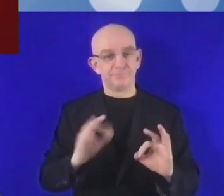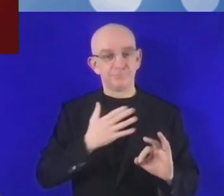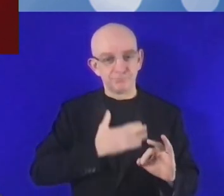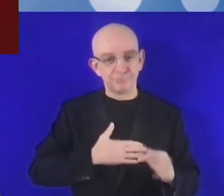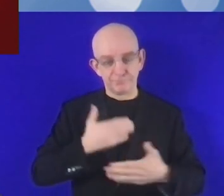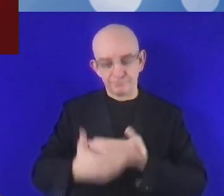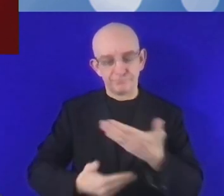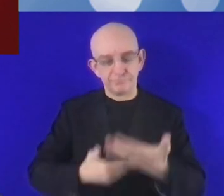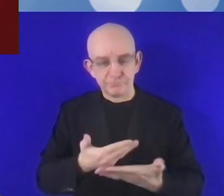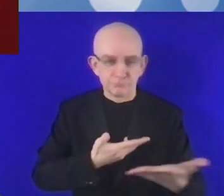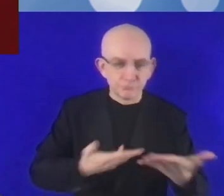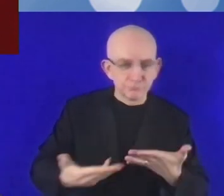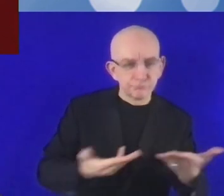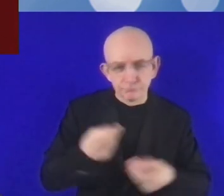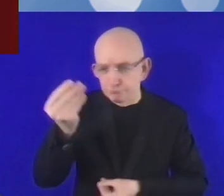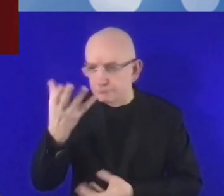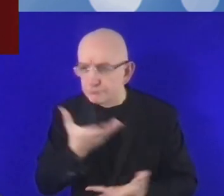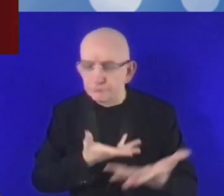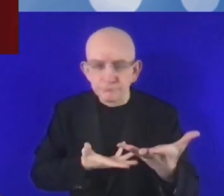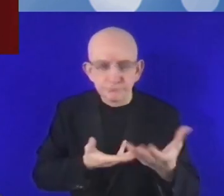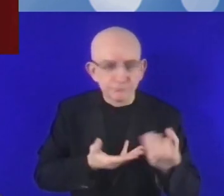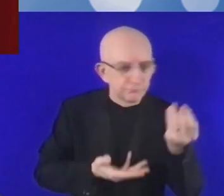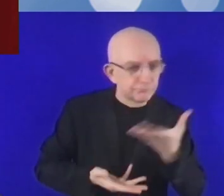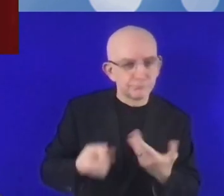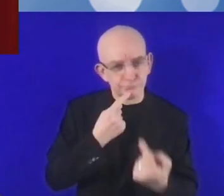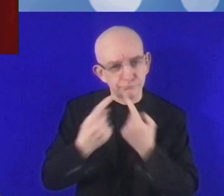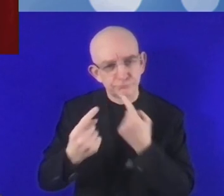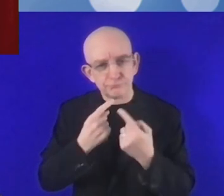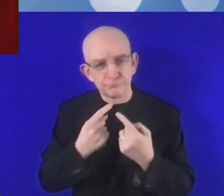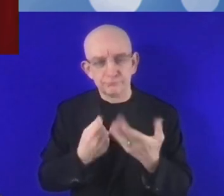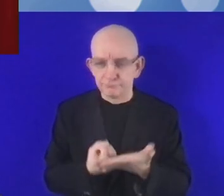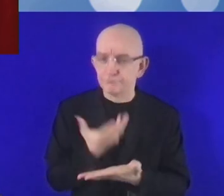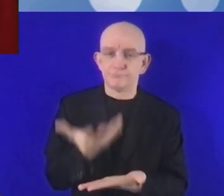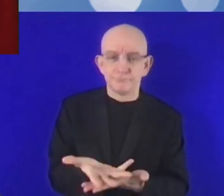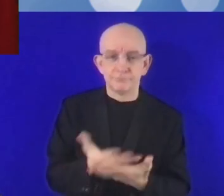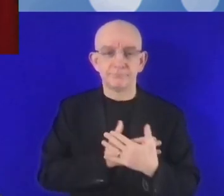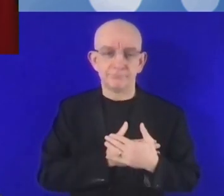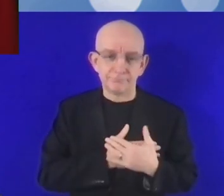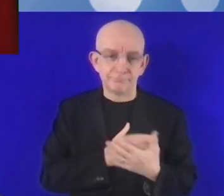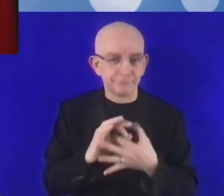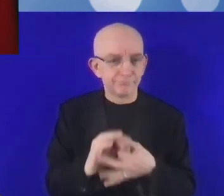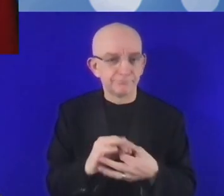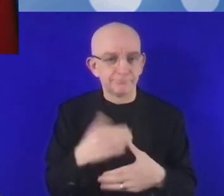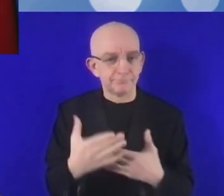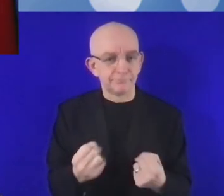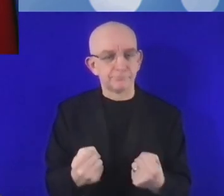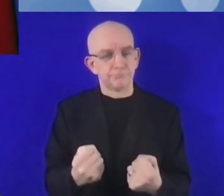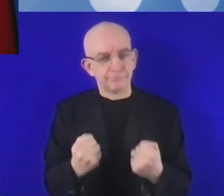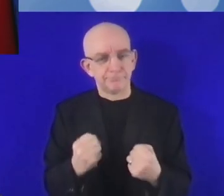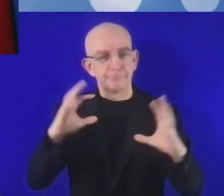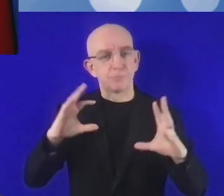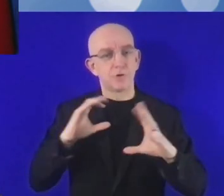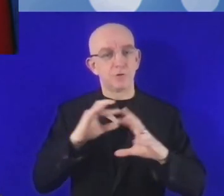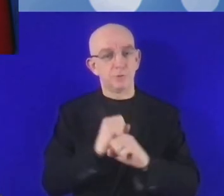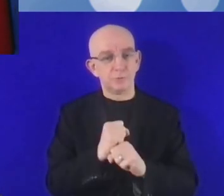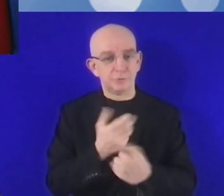全的自由的一个网络。所以我希望大家这几天的工作过得非